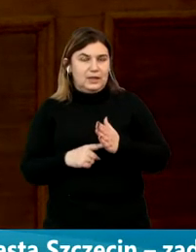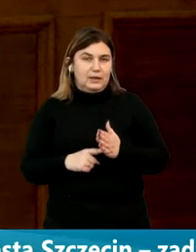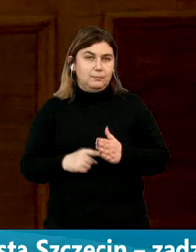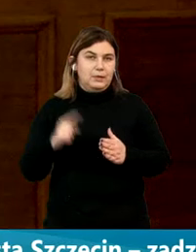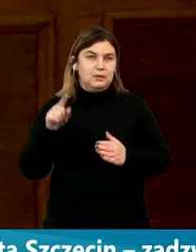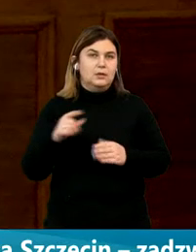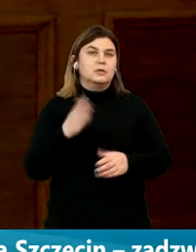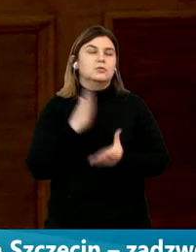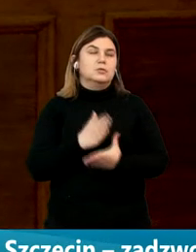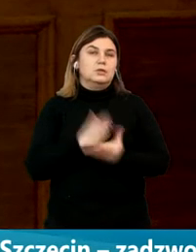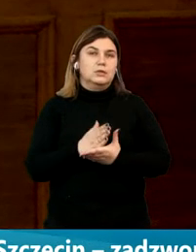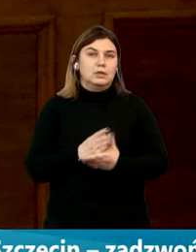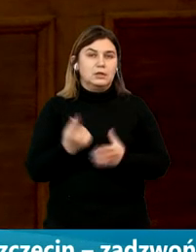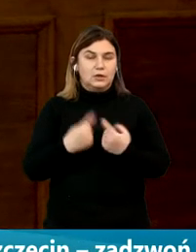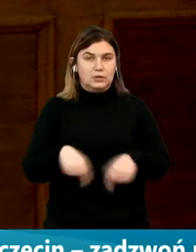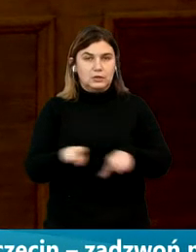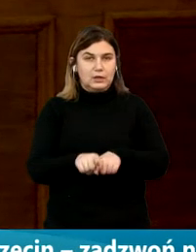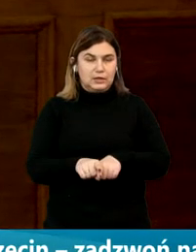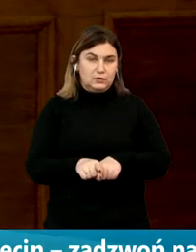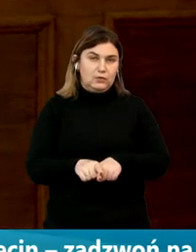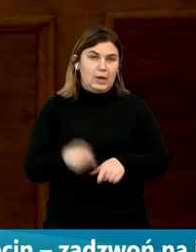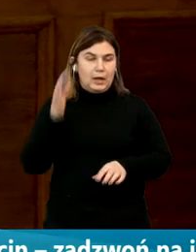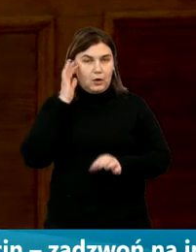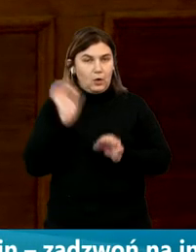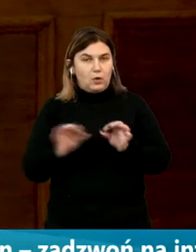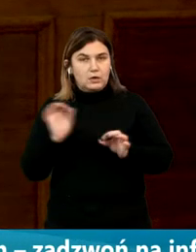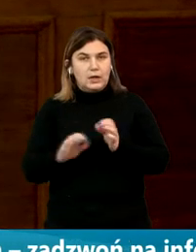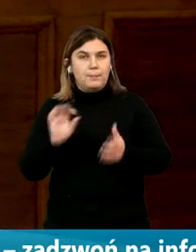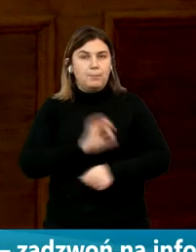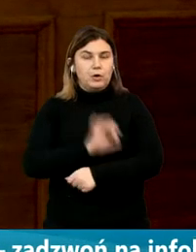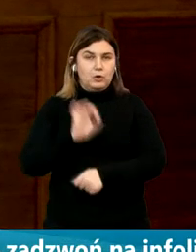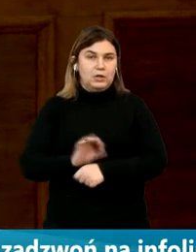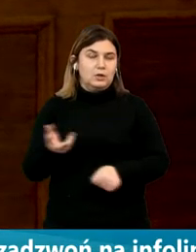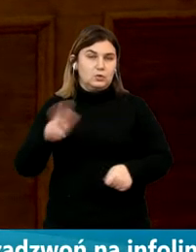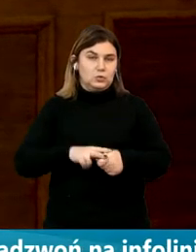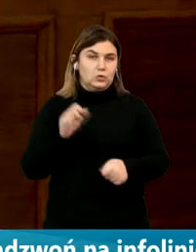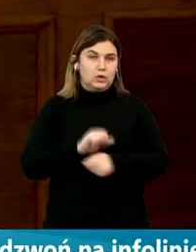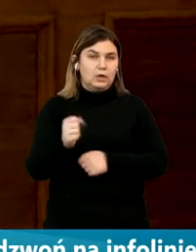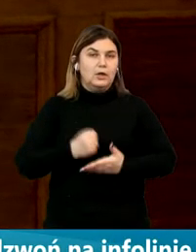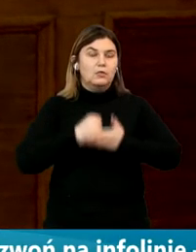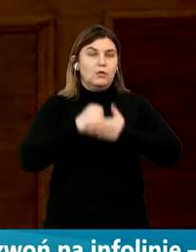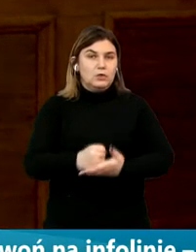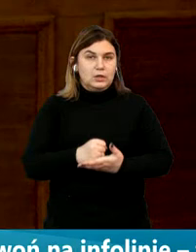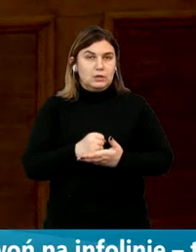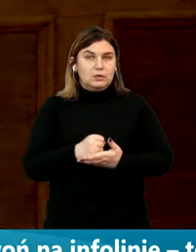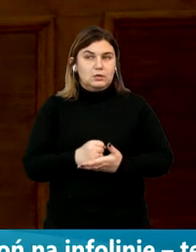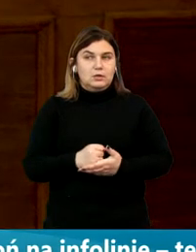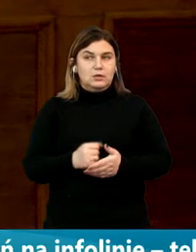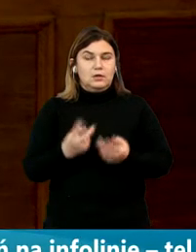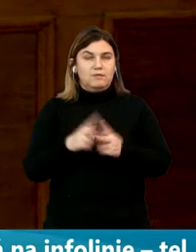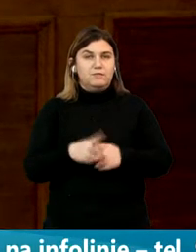podmiotu, tylko po prostu realizowanie konkretnych projektów, szczególnie tych, które są dofinansowywane, szczególnie w